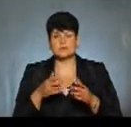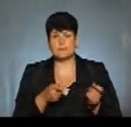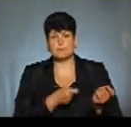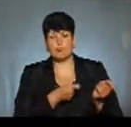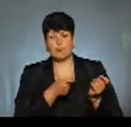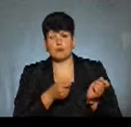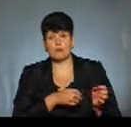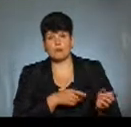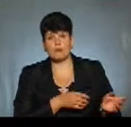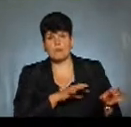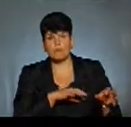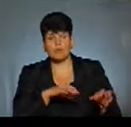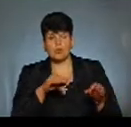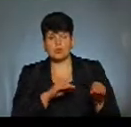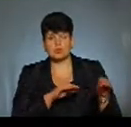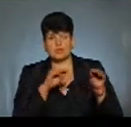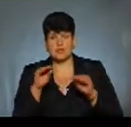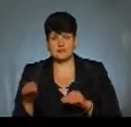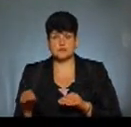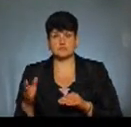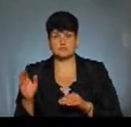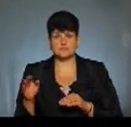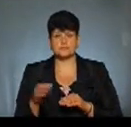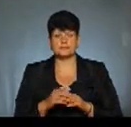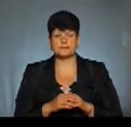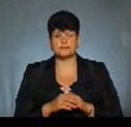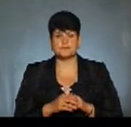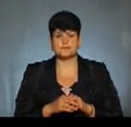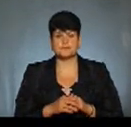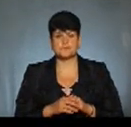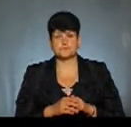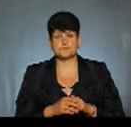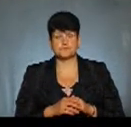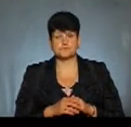до сусідки, вон, по її березі вода.